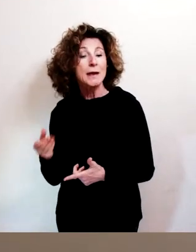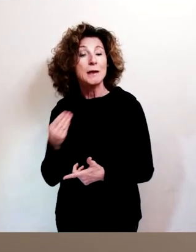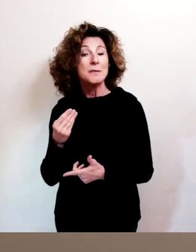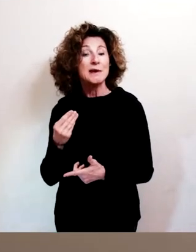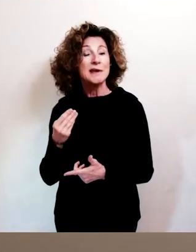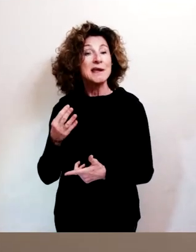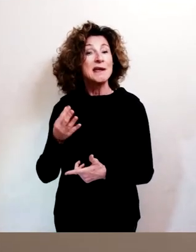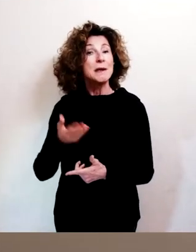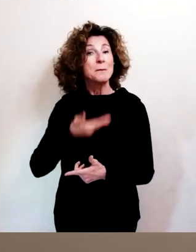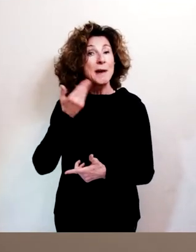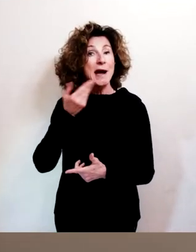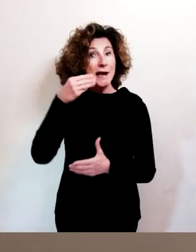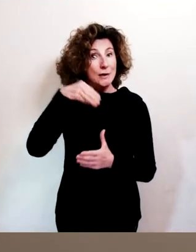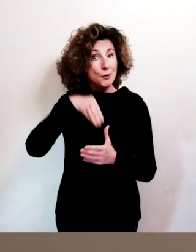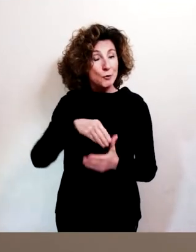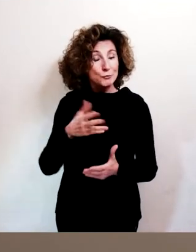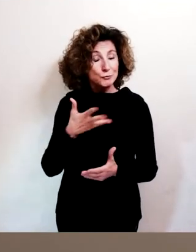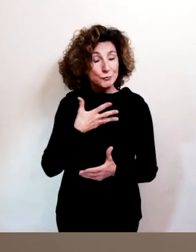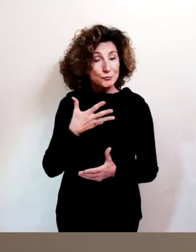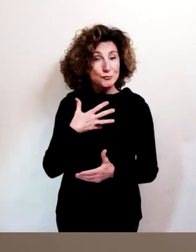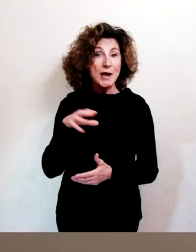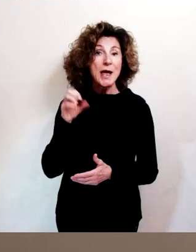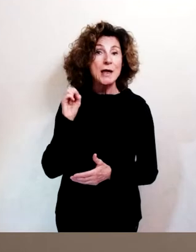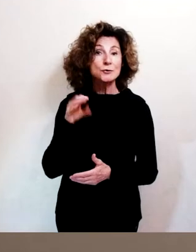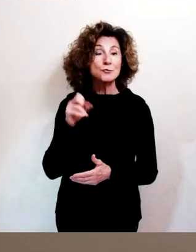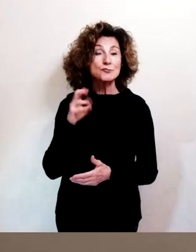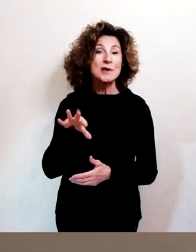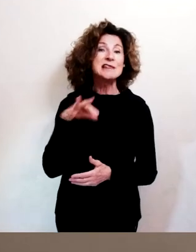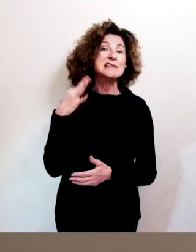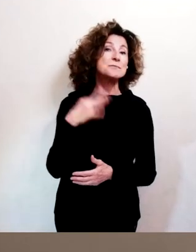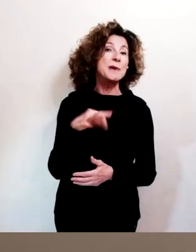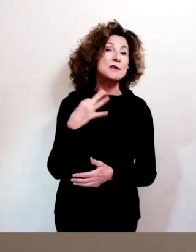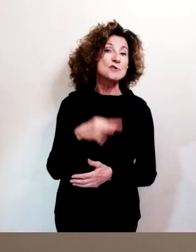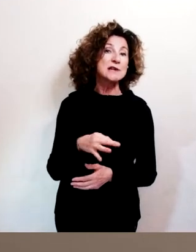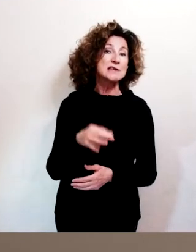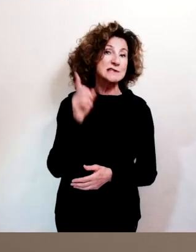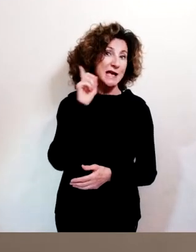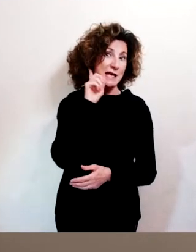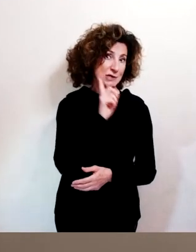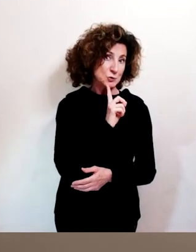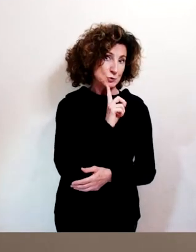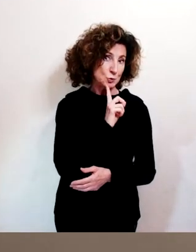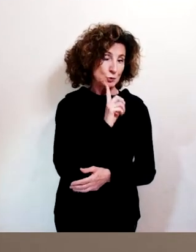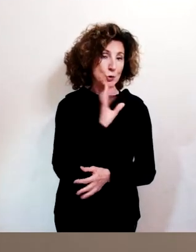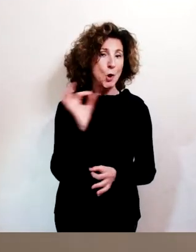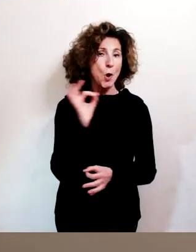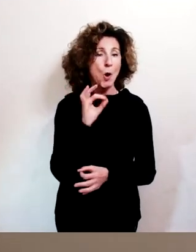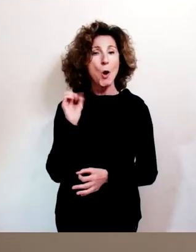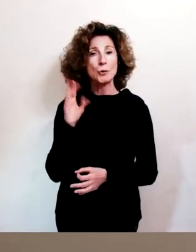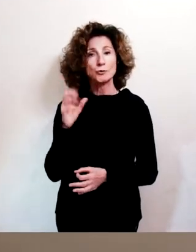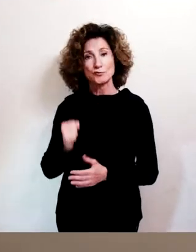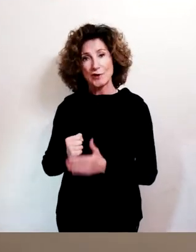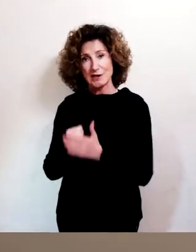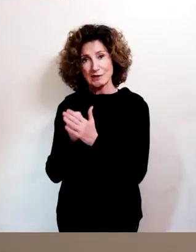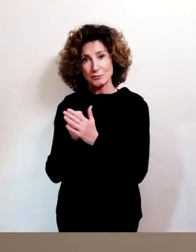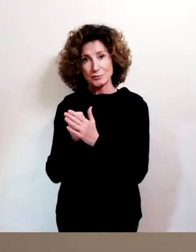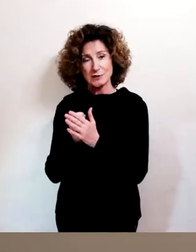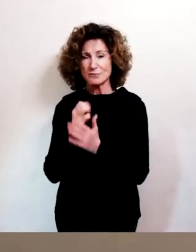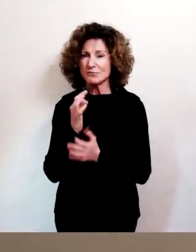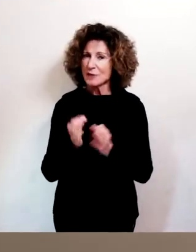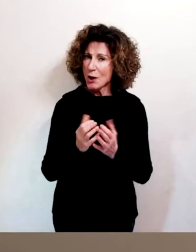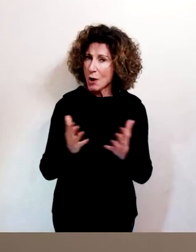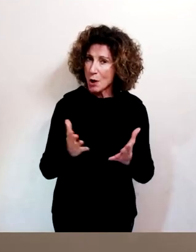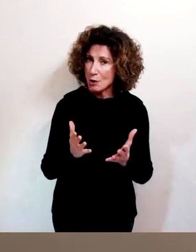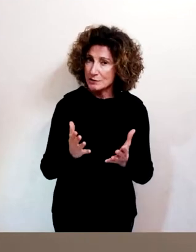magarotto insegnano docenti specializzati sulla sordità o docenti di sostegno che cosa vuol dire